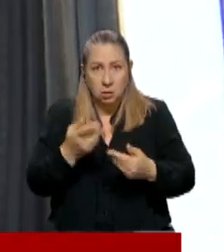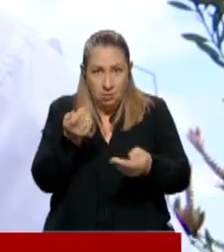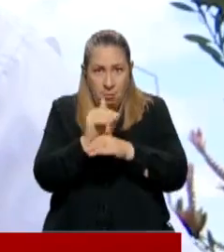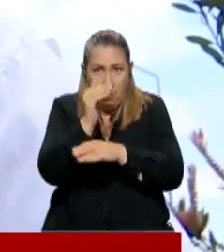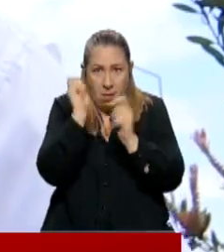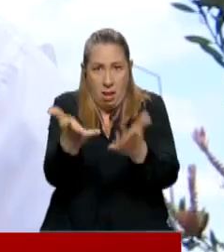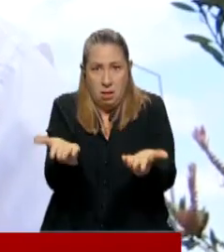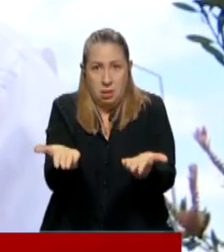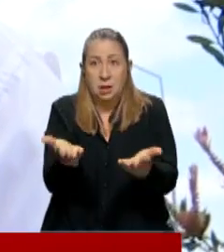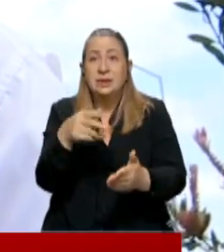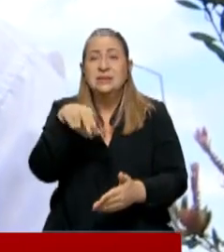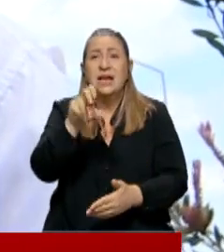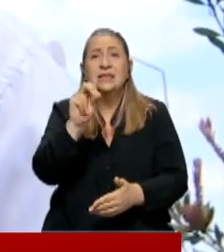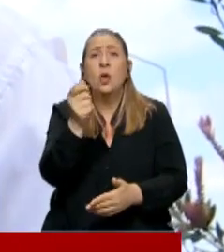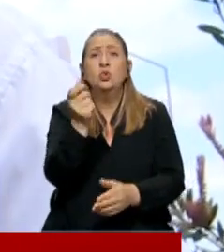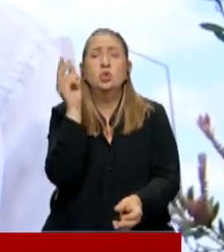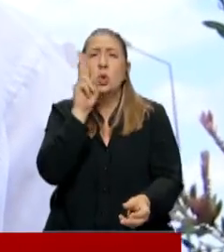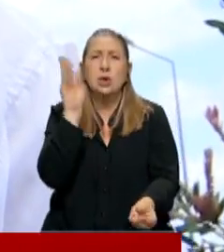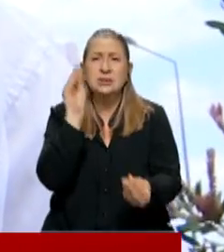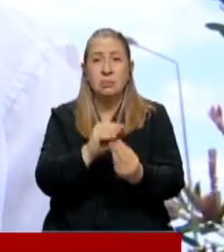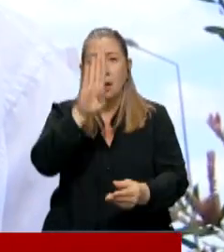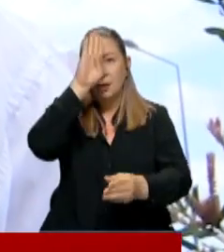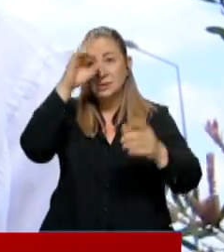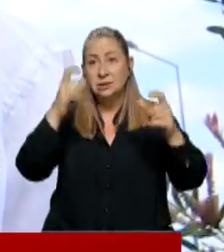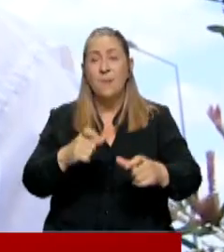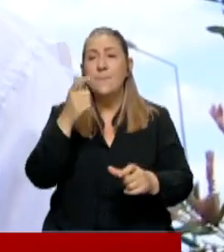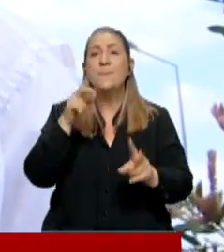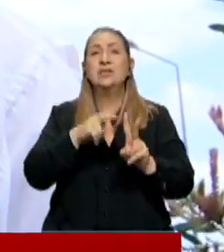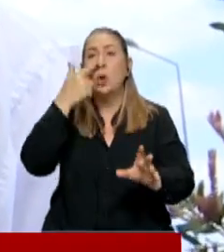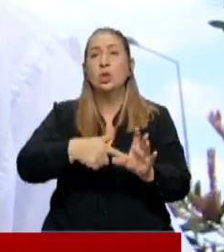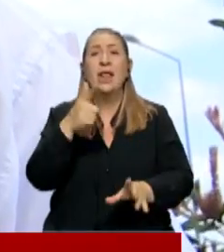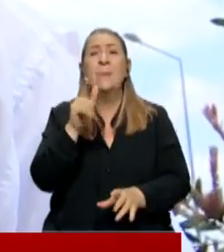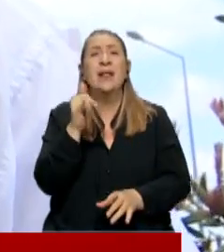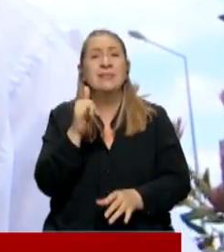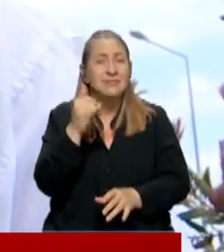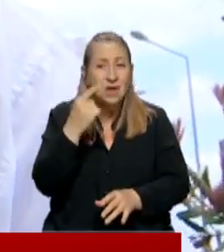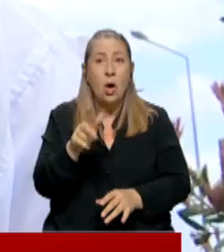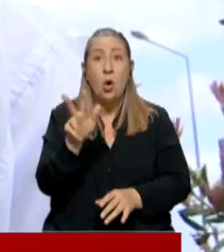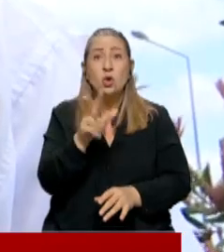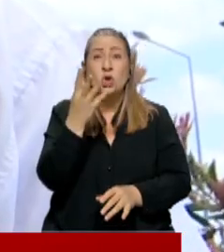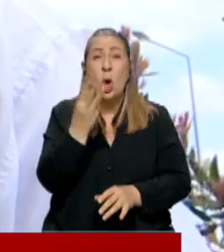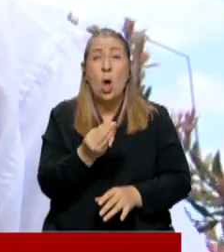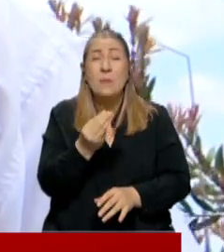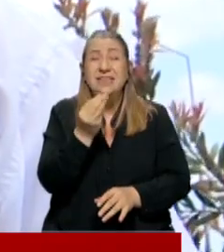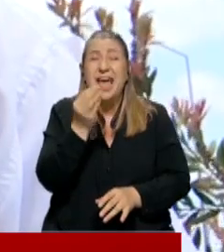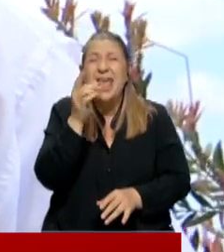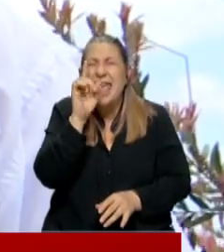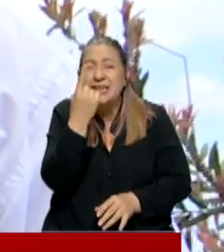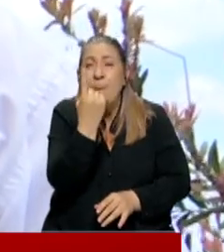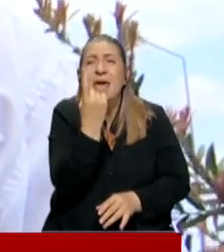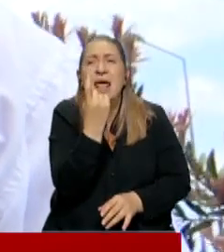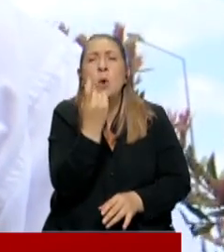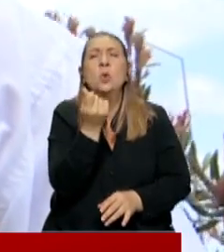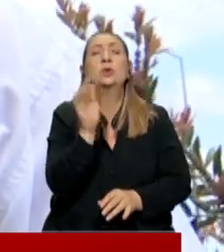pahalı. 80 kuruşluk son zamla İstanbul'da motorinin litresinin 30 lira olmasına yalnızca 1